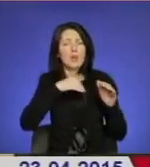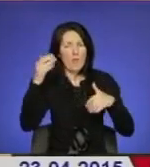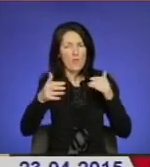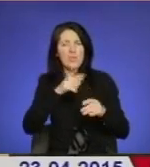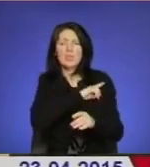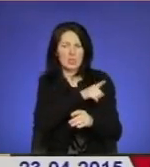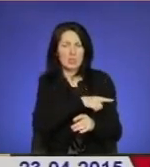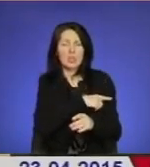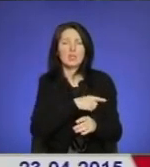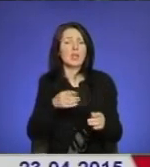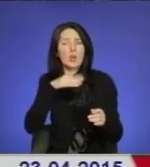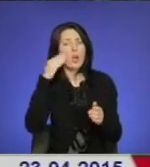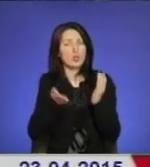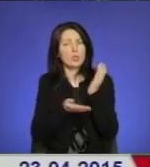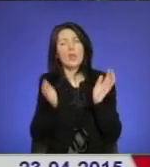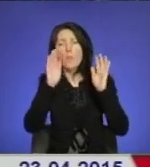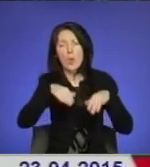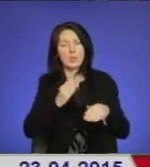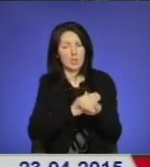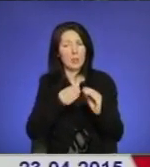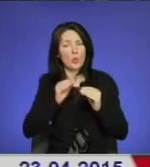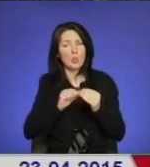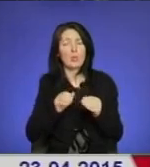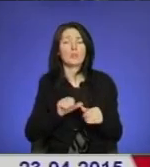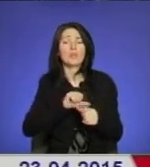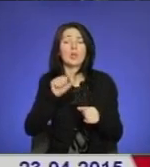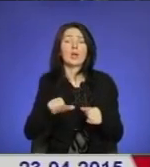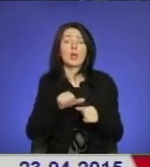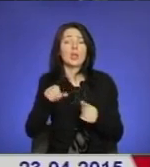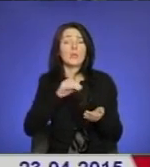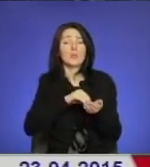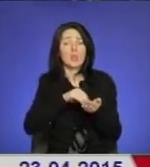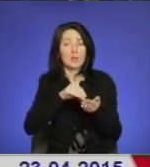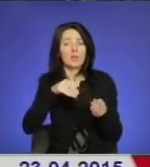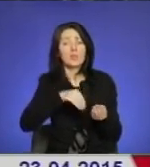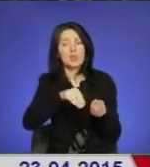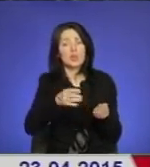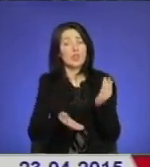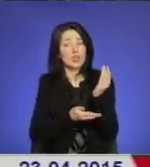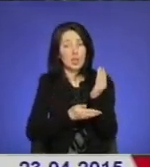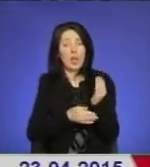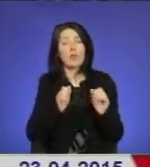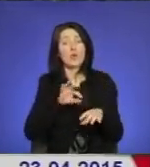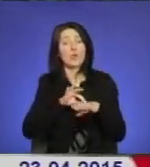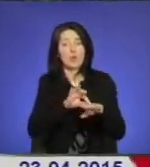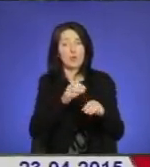проблема з цим. Окрім висаджування дерев, неподалік алеї проведуть майстер-клас із рукоділля для дітей.